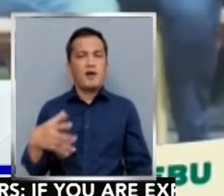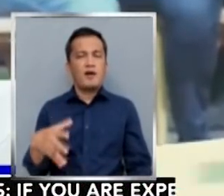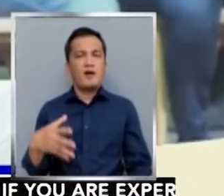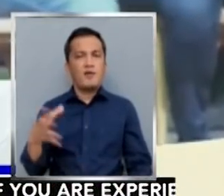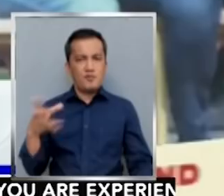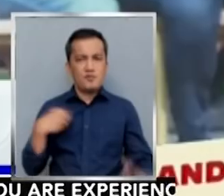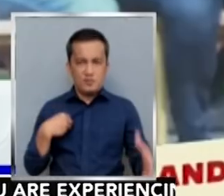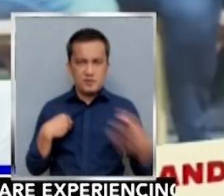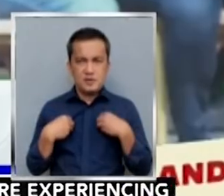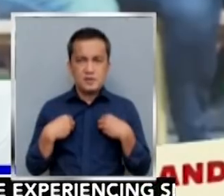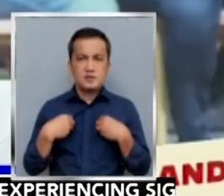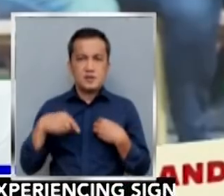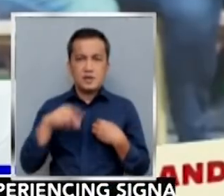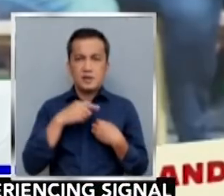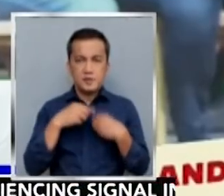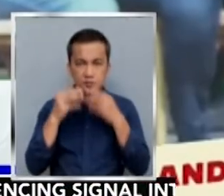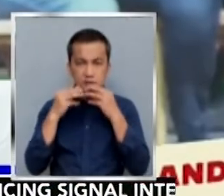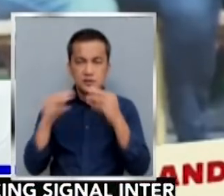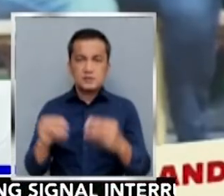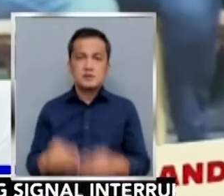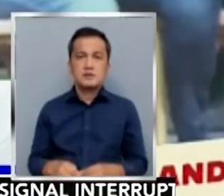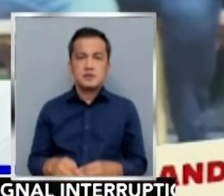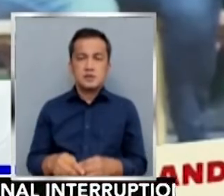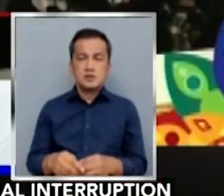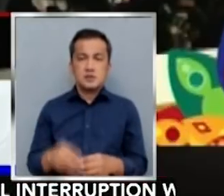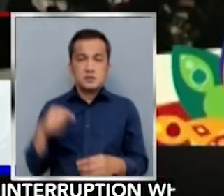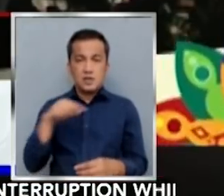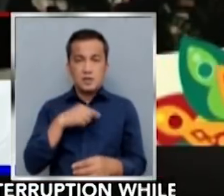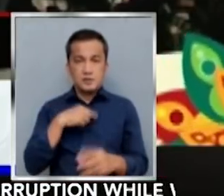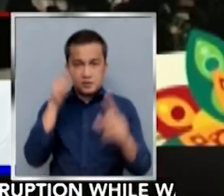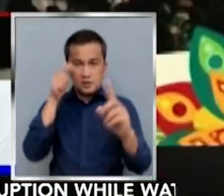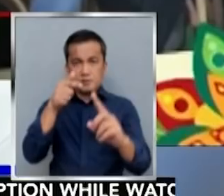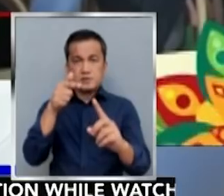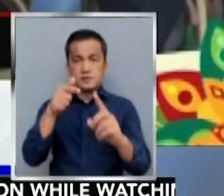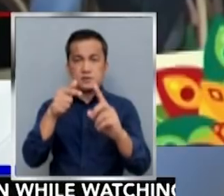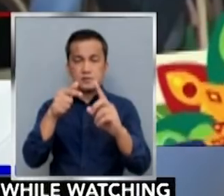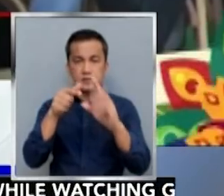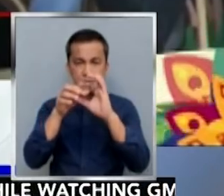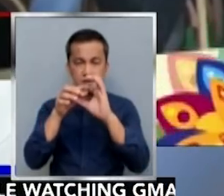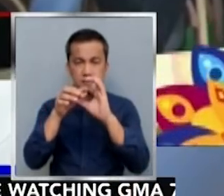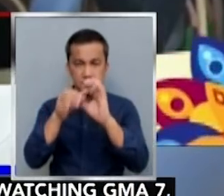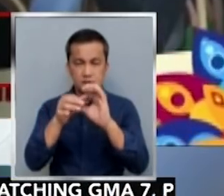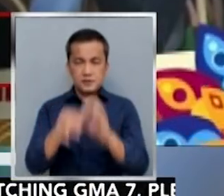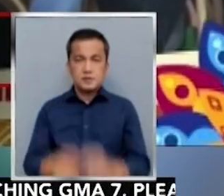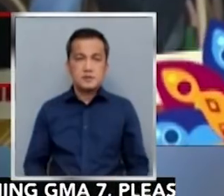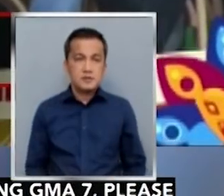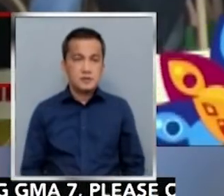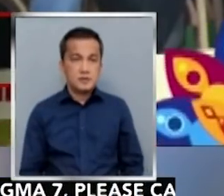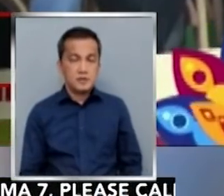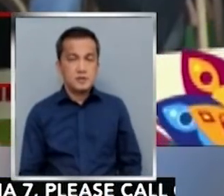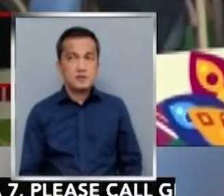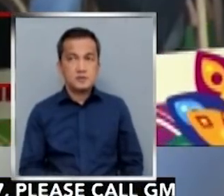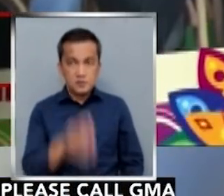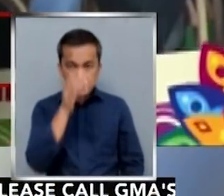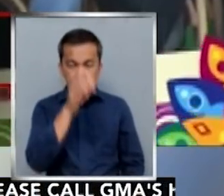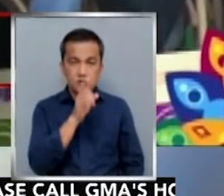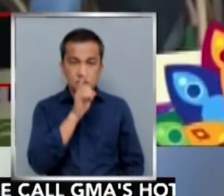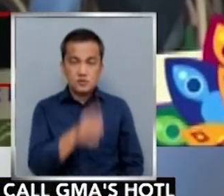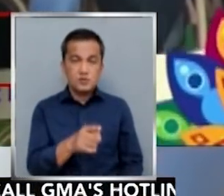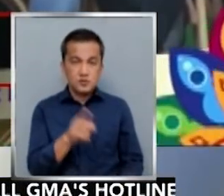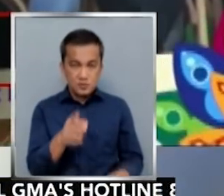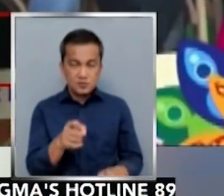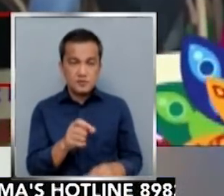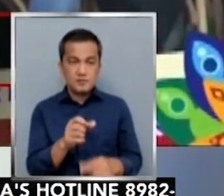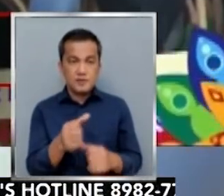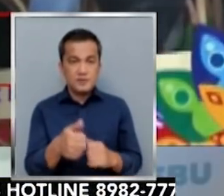mensahe, sa aming adhikain ng pagkakaisa. Basag yun ang Cebu maingon, ana, sigurado nagyong ko nga mudaog ko.